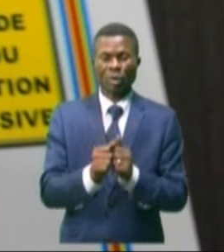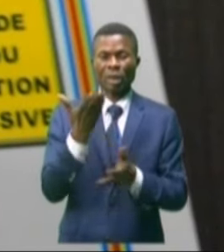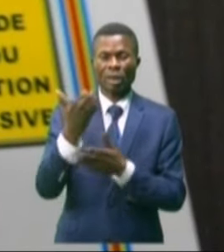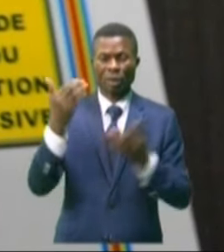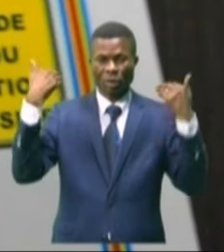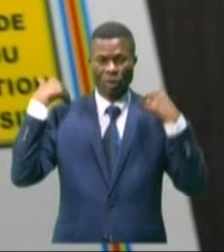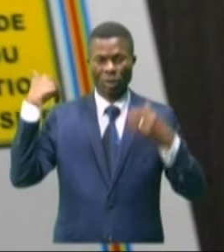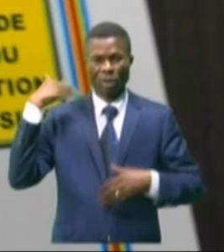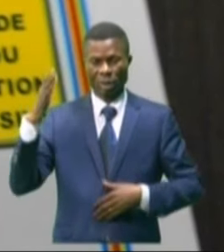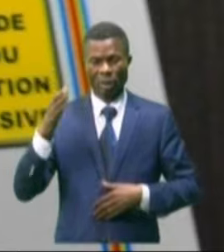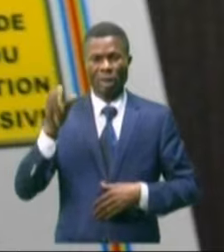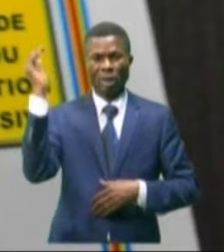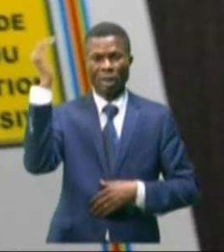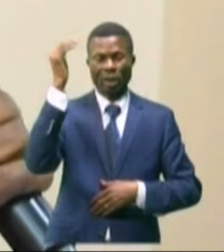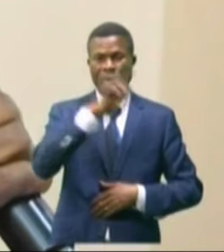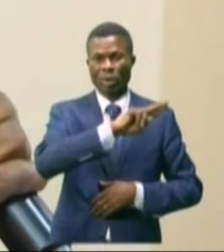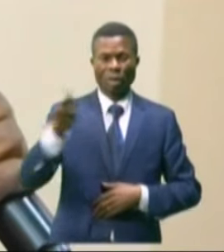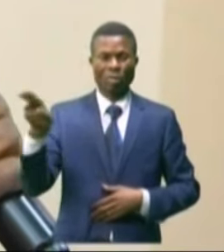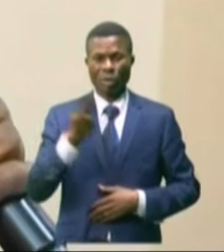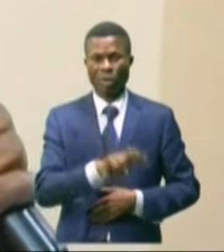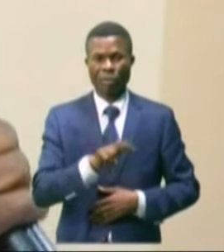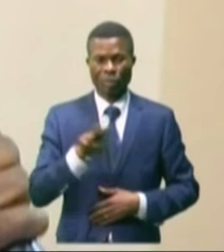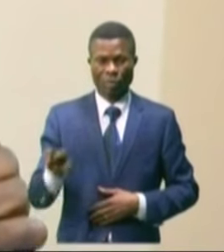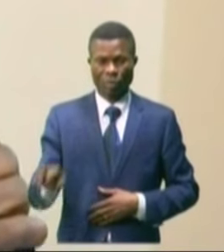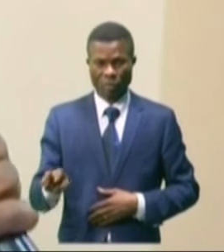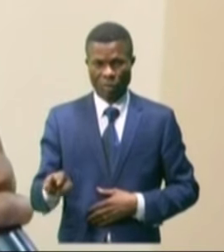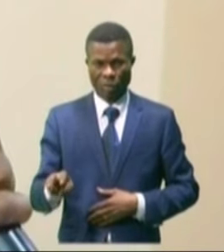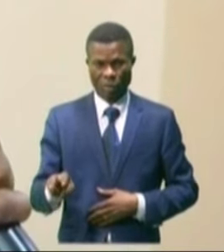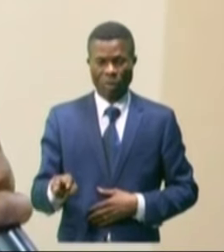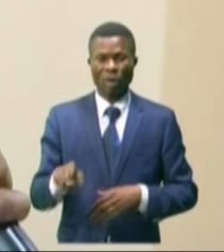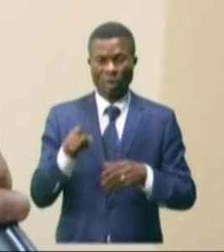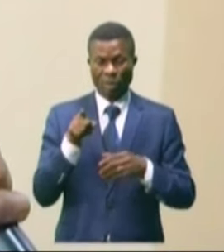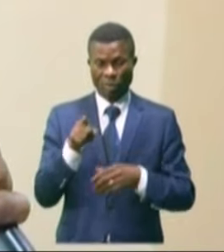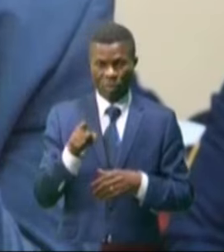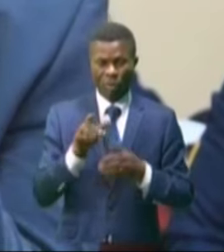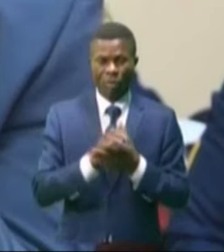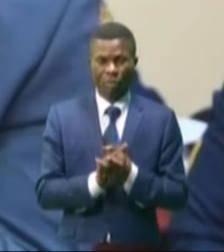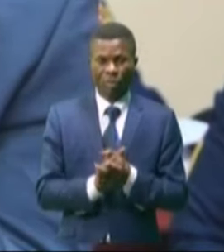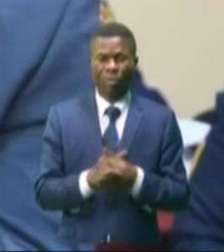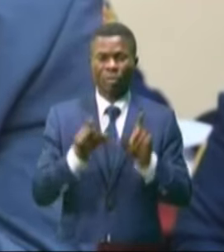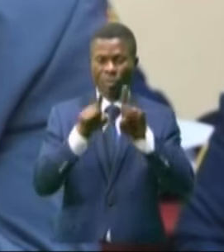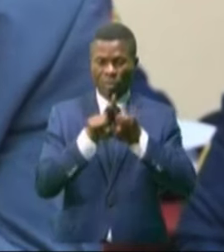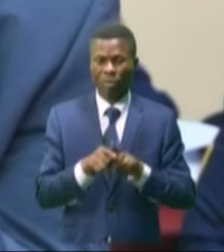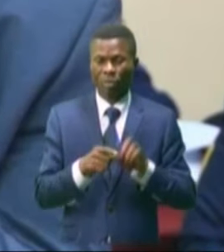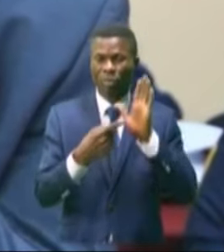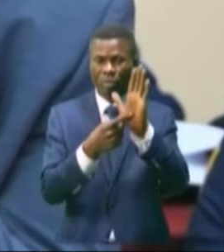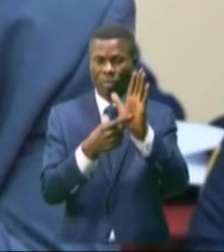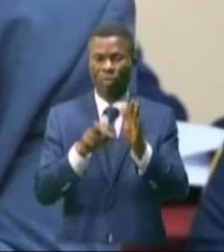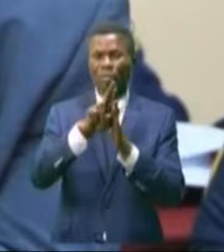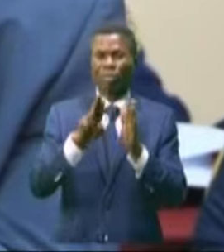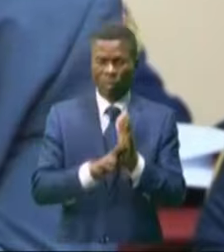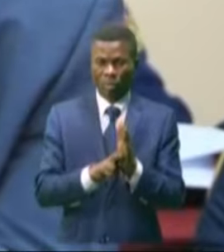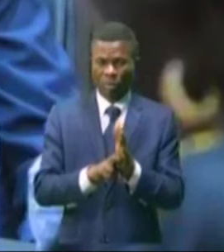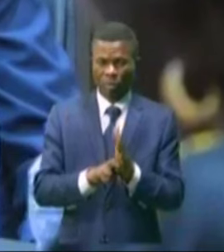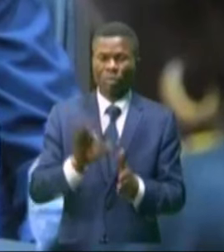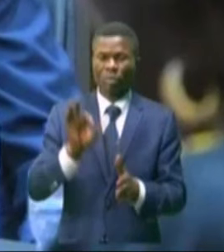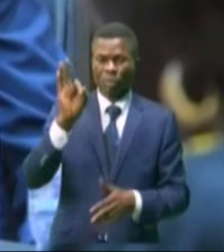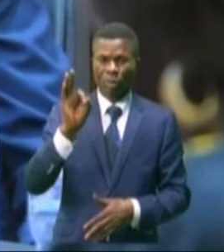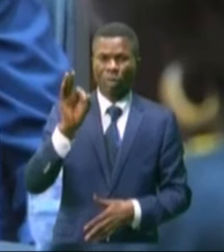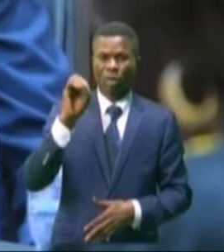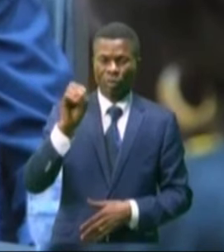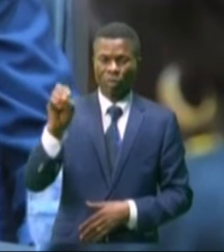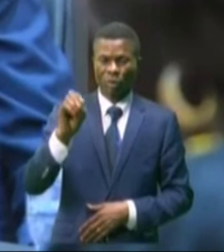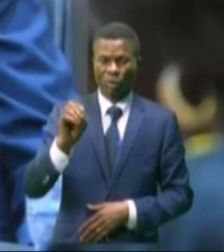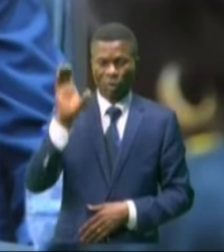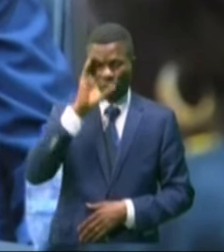en décembre 2022. Les flux financiers illicites, ainsi que la présentation et les rôles de la CNAREF en matière de lutte contre le